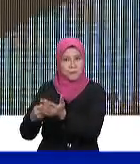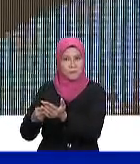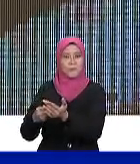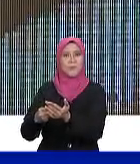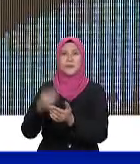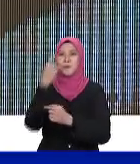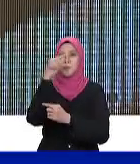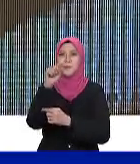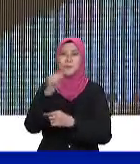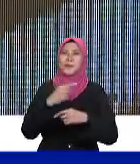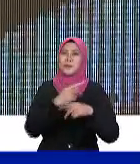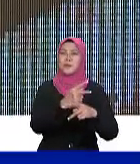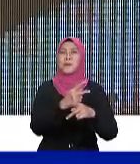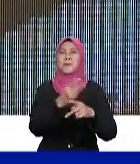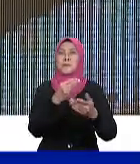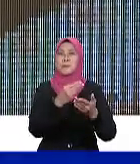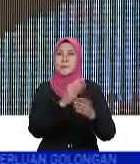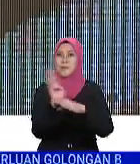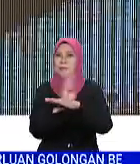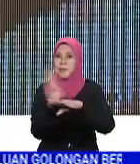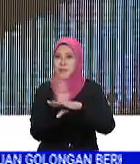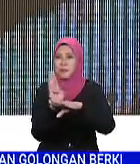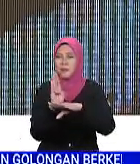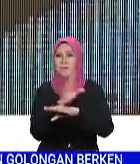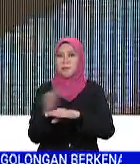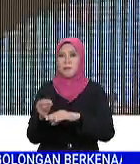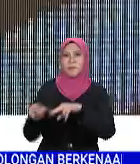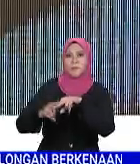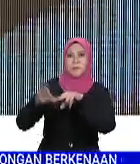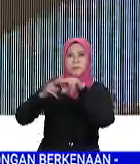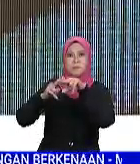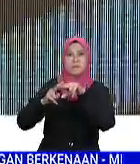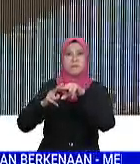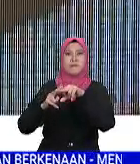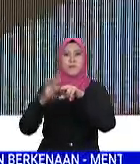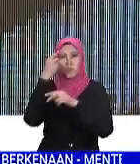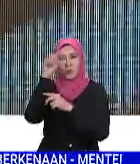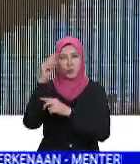bagi membiayai perniagaan dan meningkatkan ekuiti Bumi Putera.